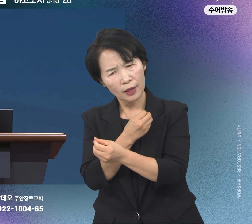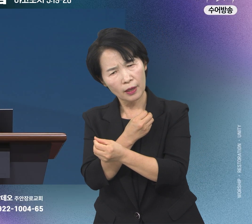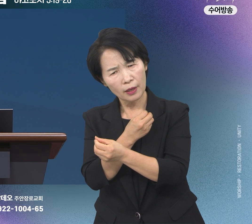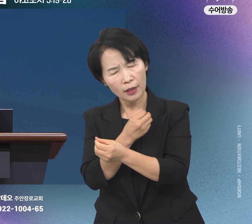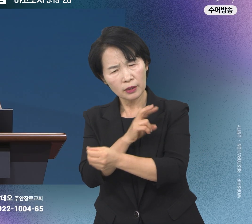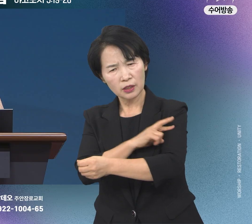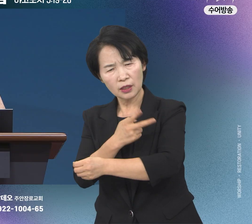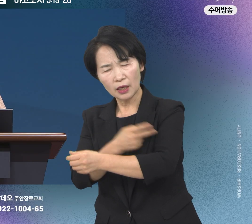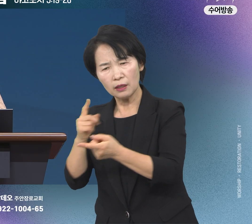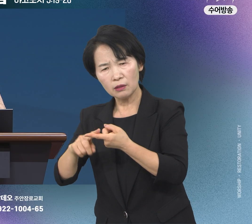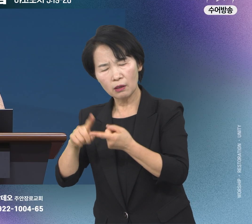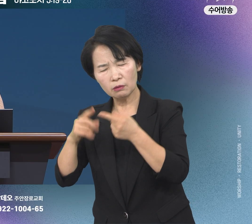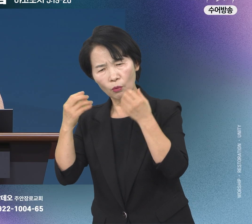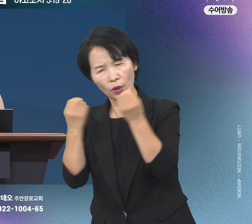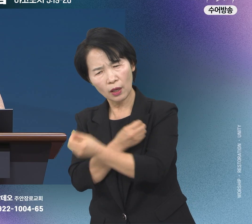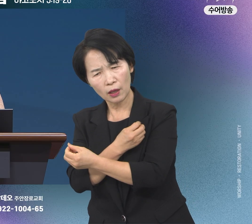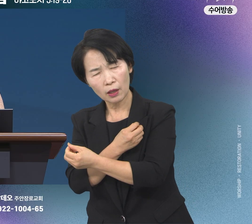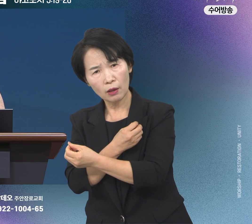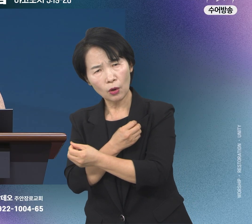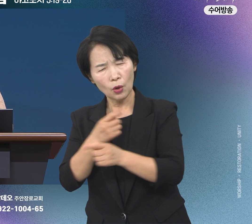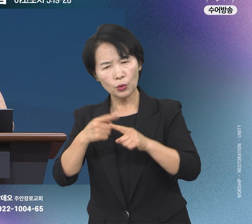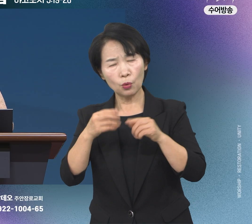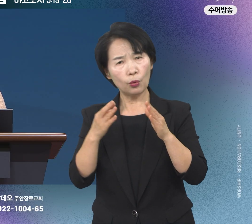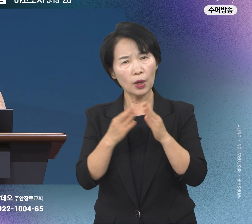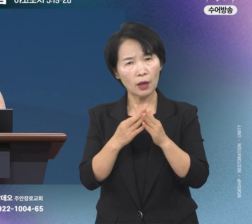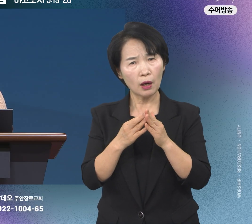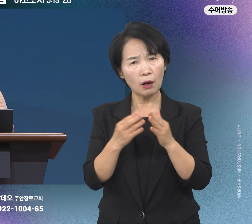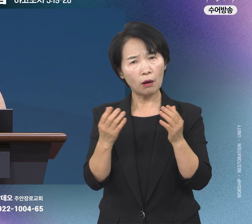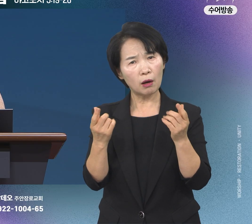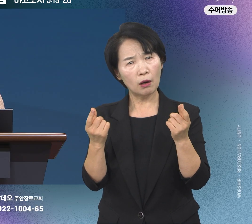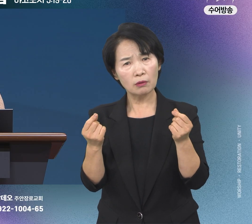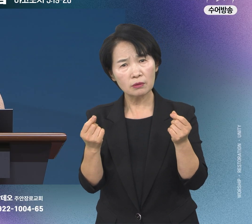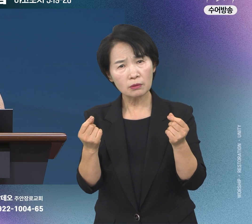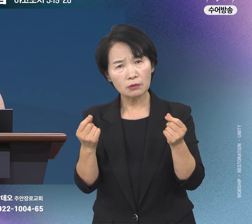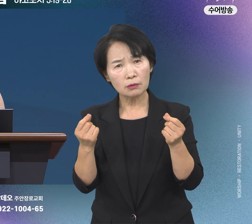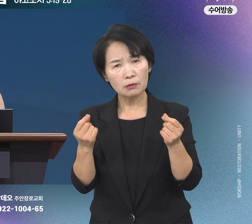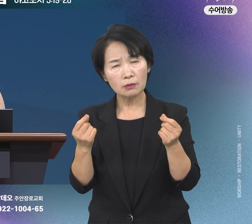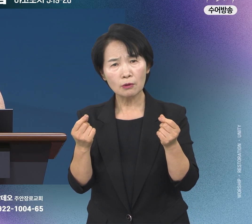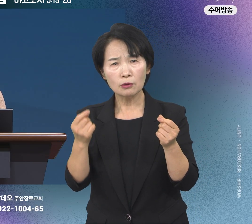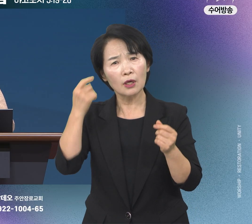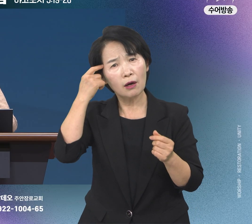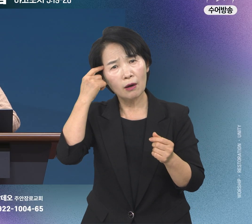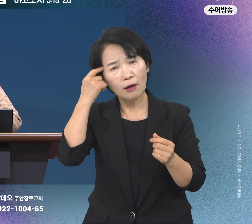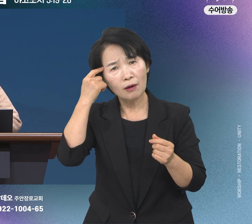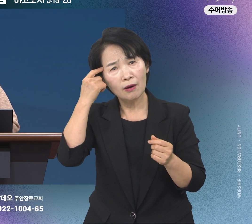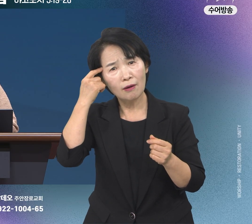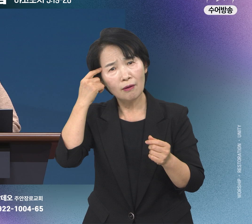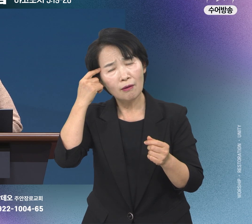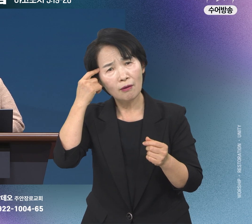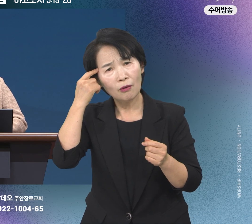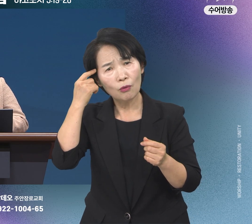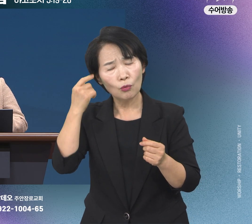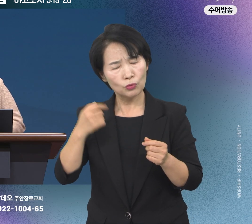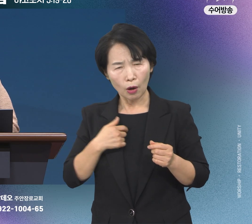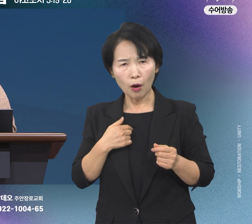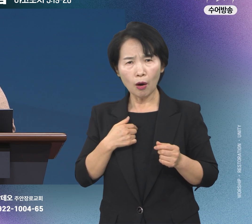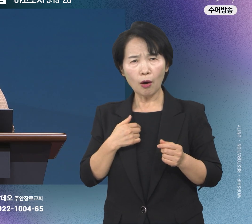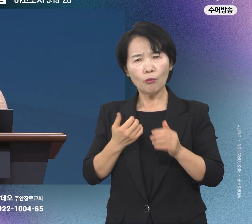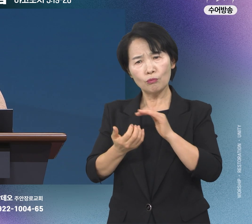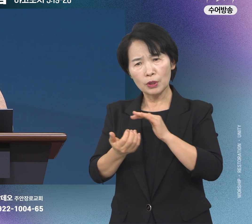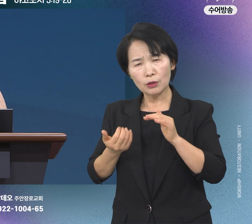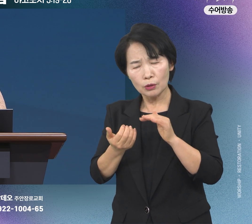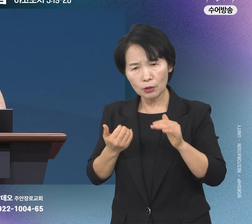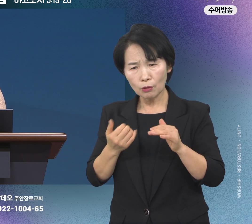같은데 싶어서 이 성경의 관점이 대체 어떻게 바라봐야 되는가, 제가 나름 그래도